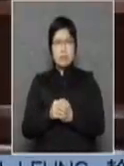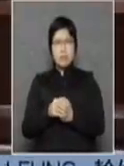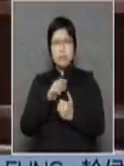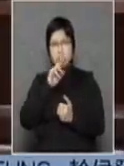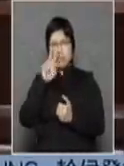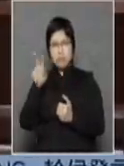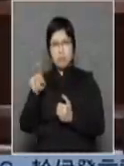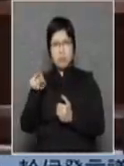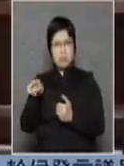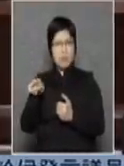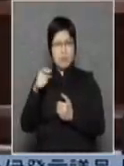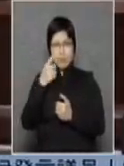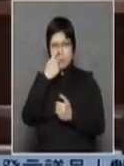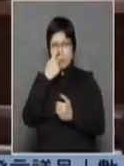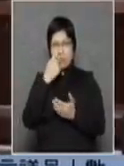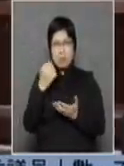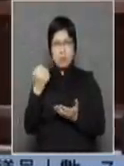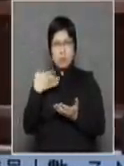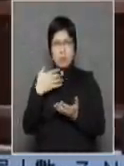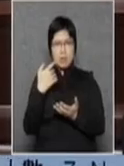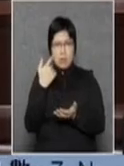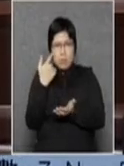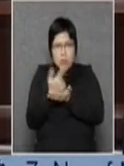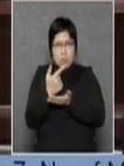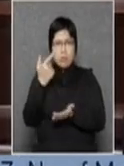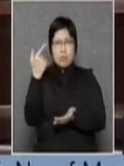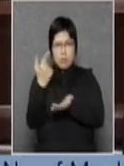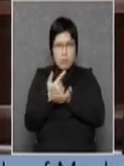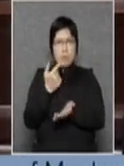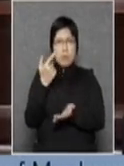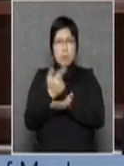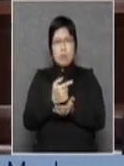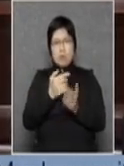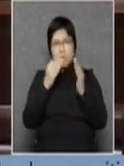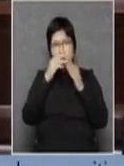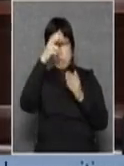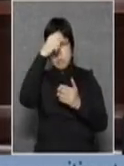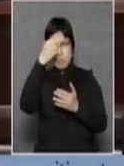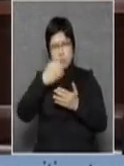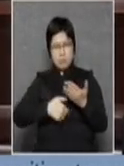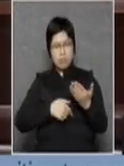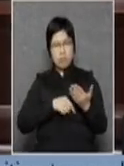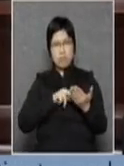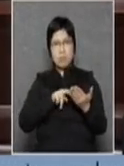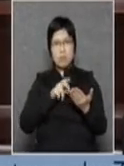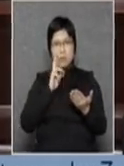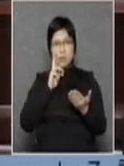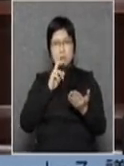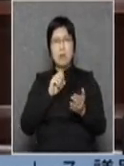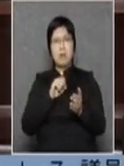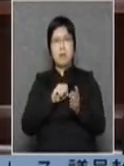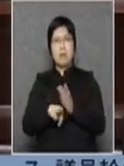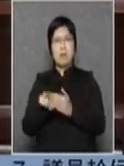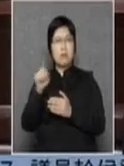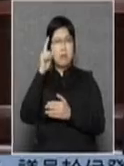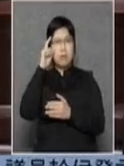他形容為重中之重的房屋政策咧，其實就好易露咗底啊，因為其